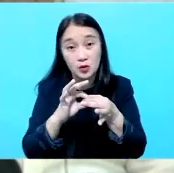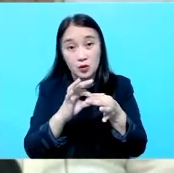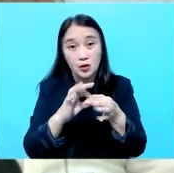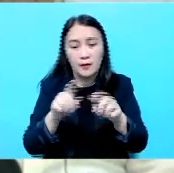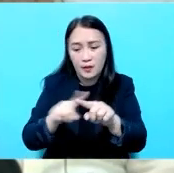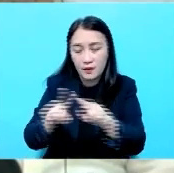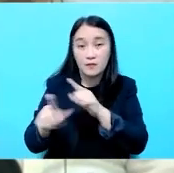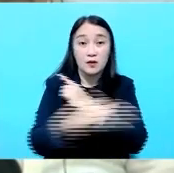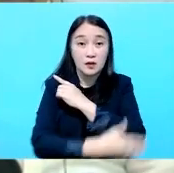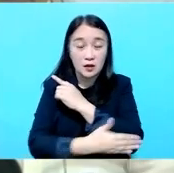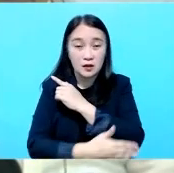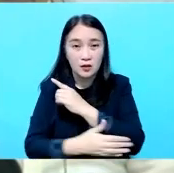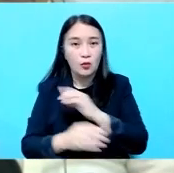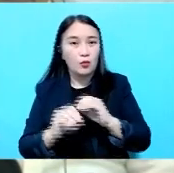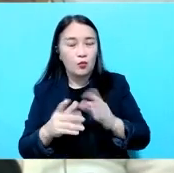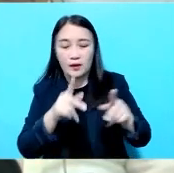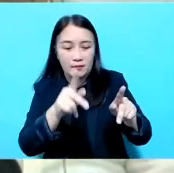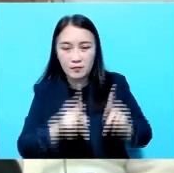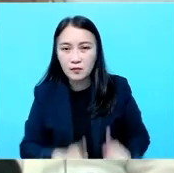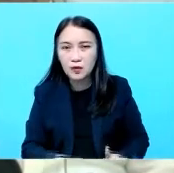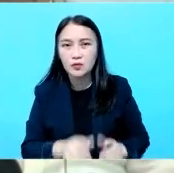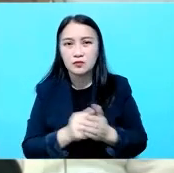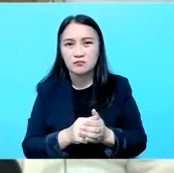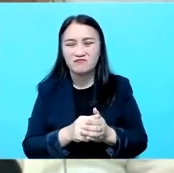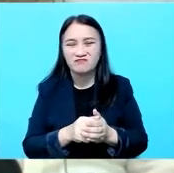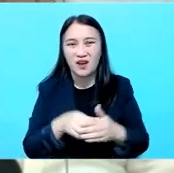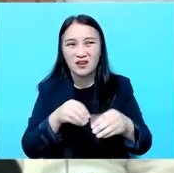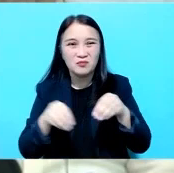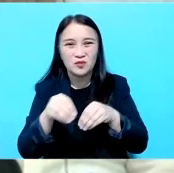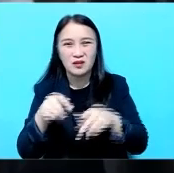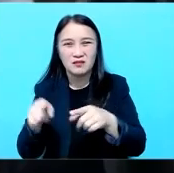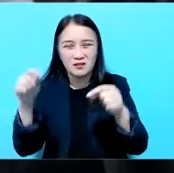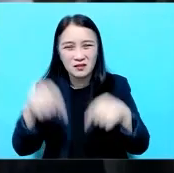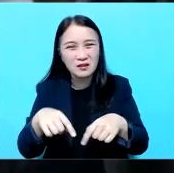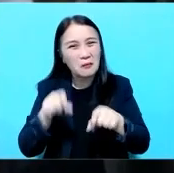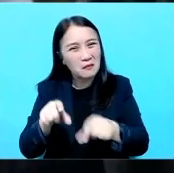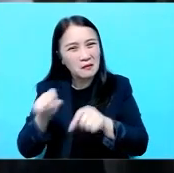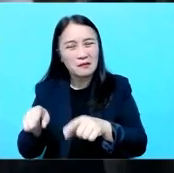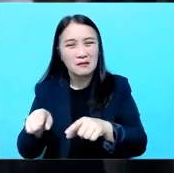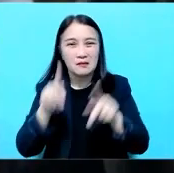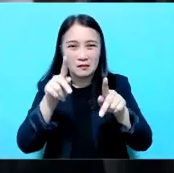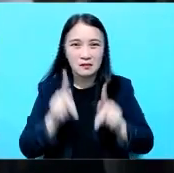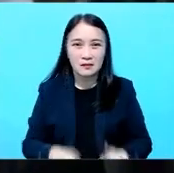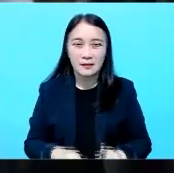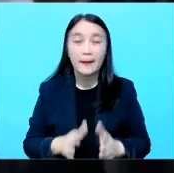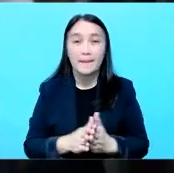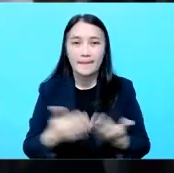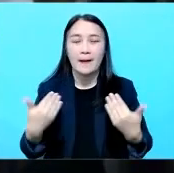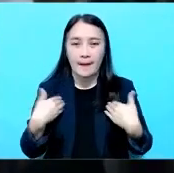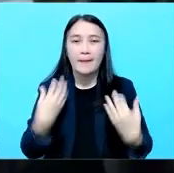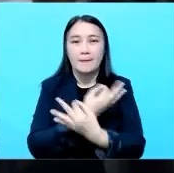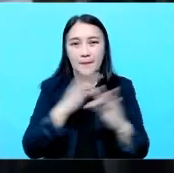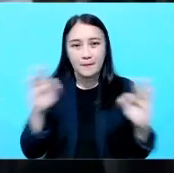human trafficking sa mga migrant worker. Nanawagan din ang Pangulo sa ASEAN na makiisa sa pagsusulong ng malayang kalakalan sa rehiyon